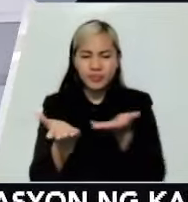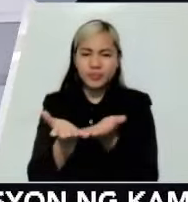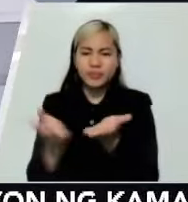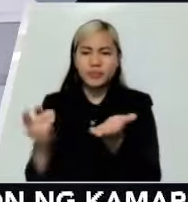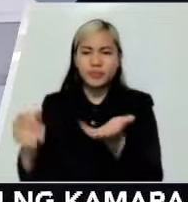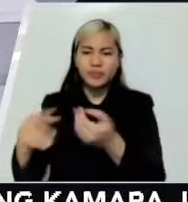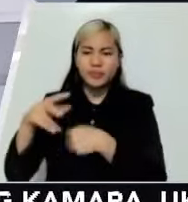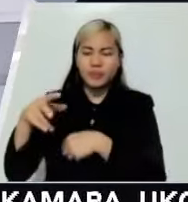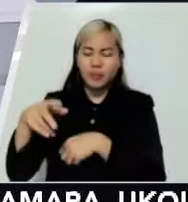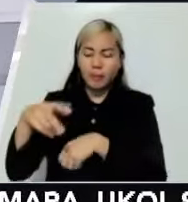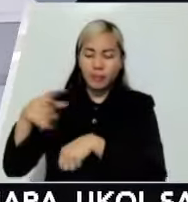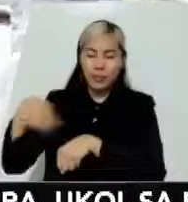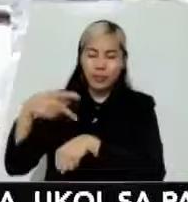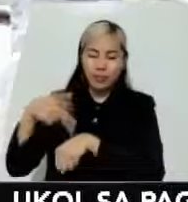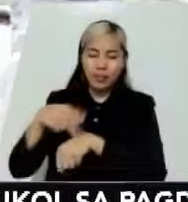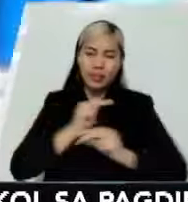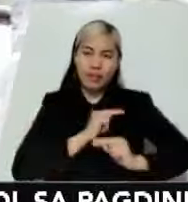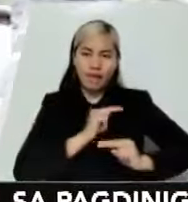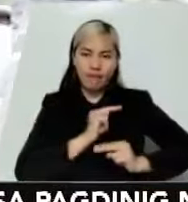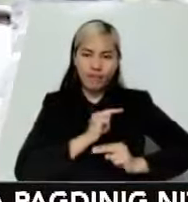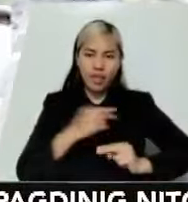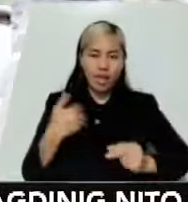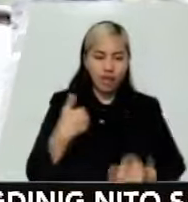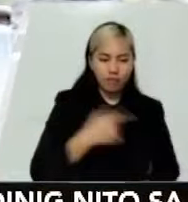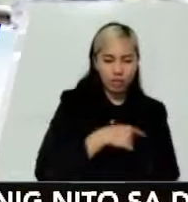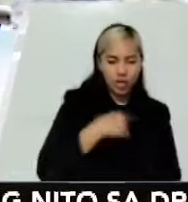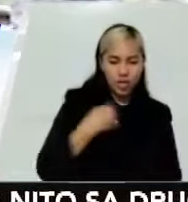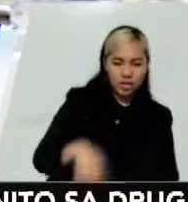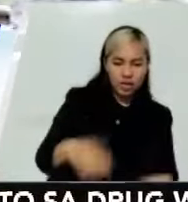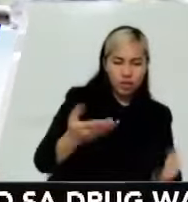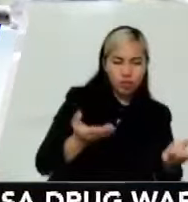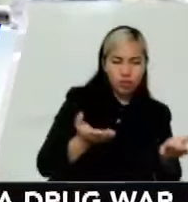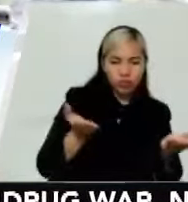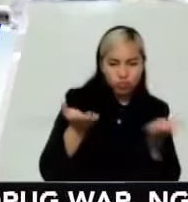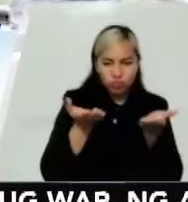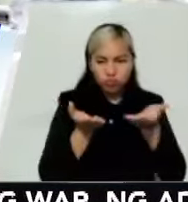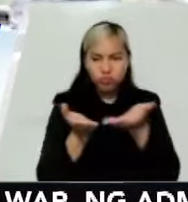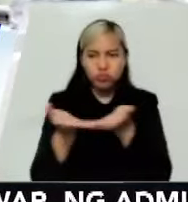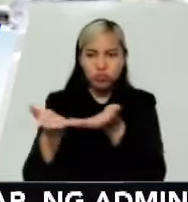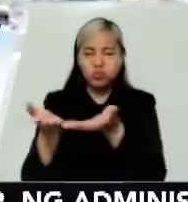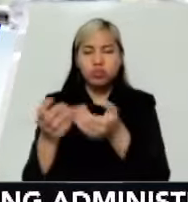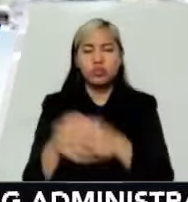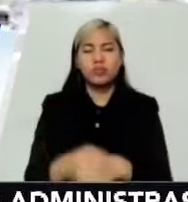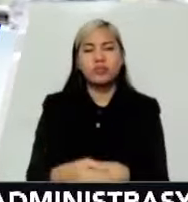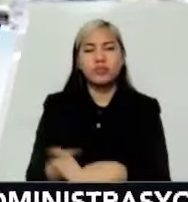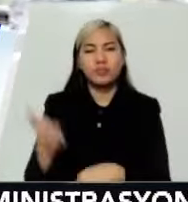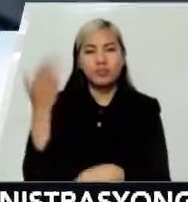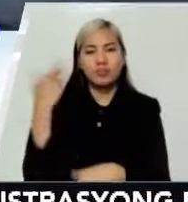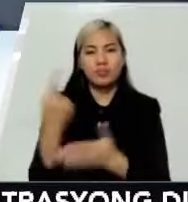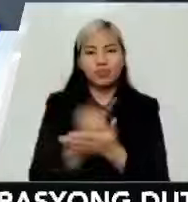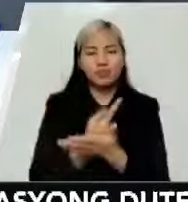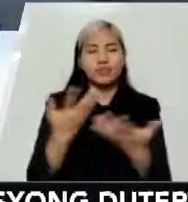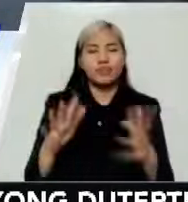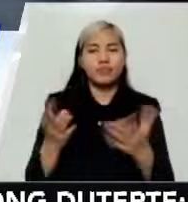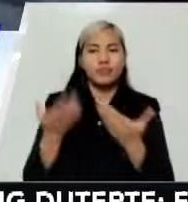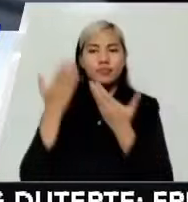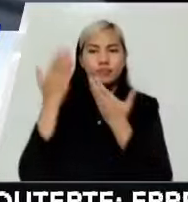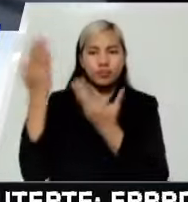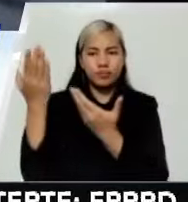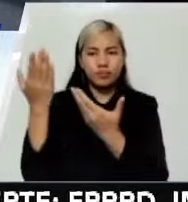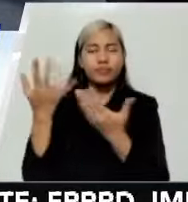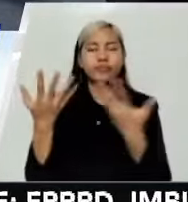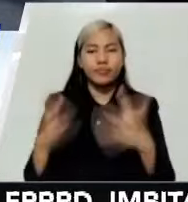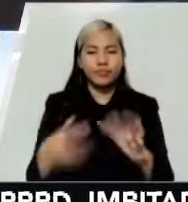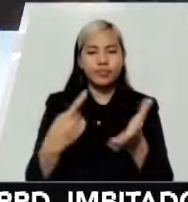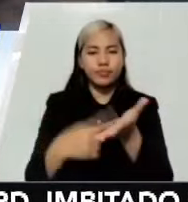ng Philippine Navy. Sabi ni DFA Secretary Enrique Manalo, noong nakarang linggo pa nila ito inihain. Nagkausap na rin daw sila ni